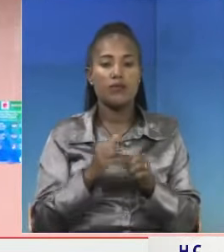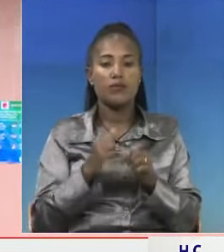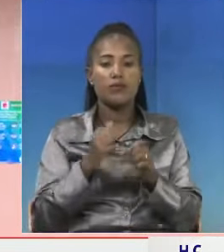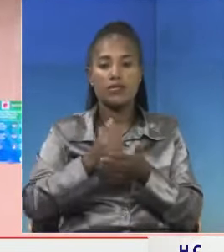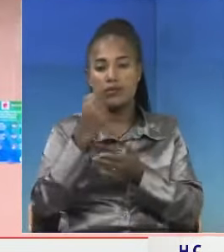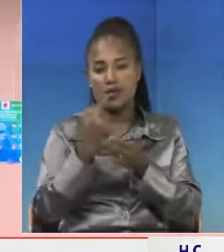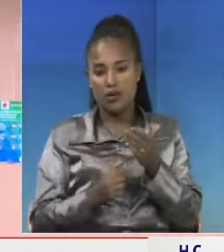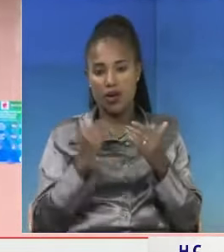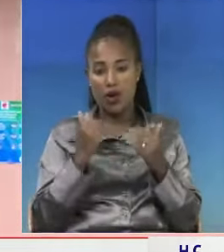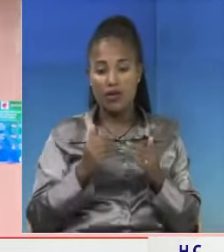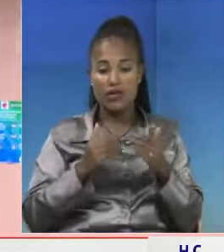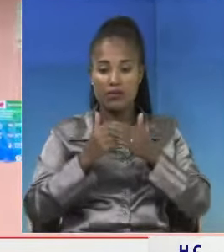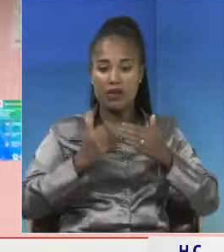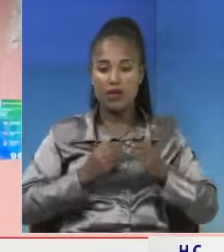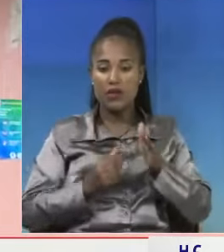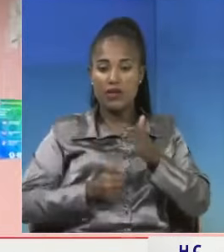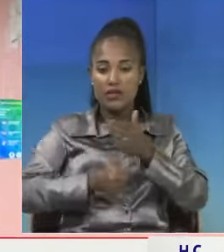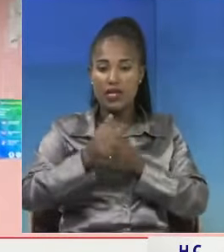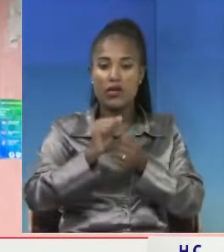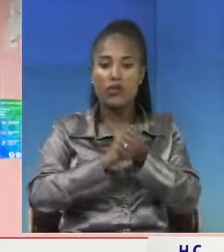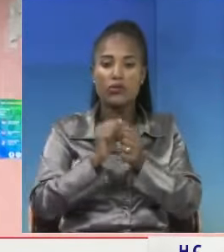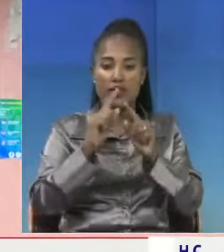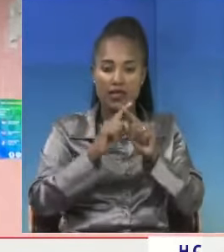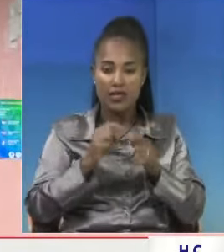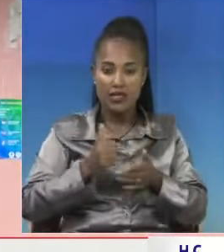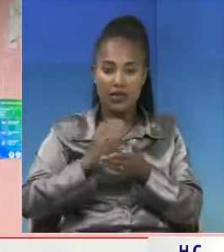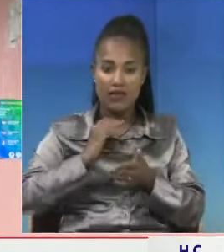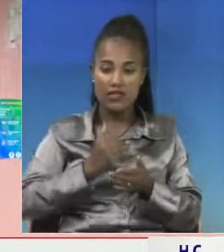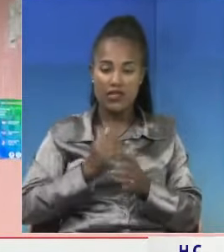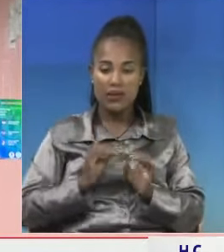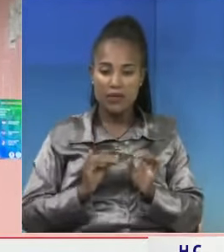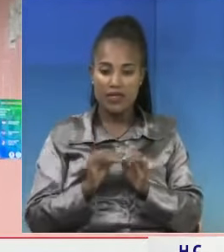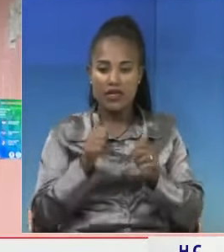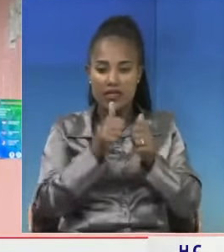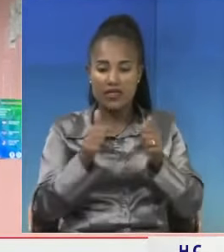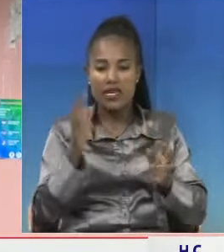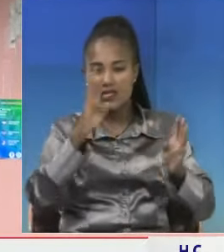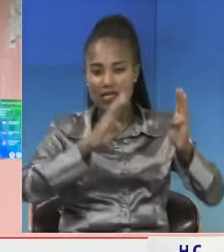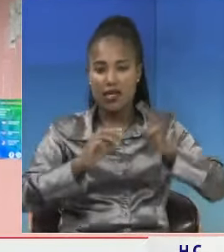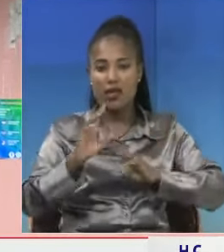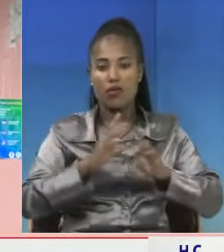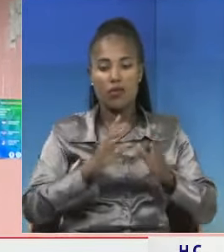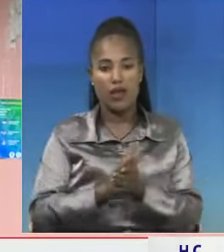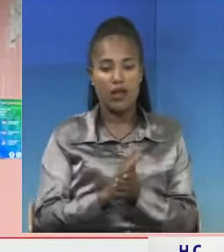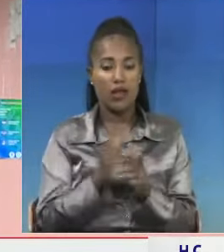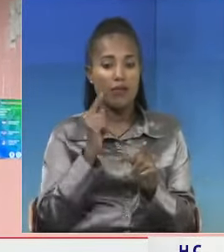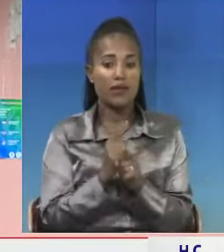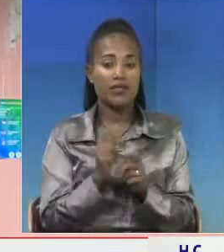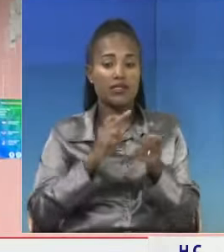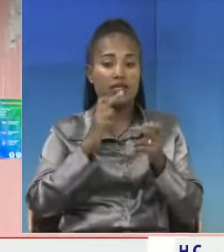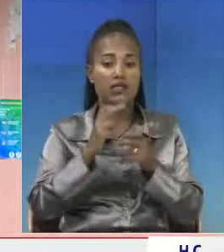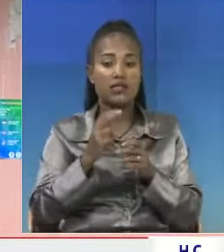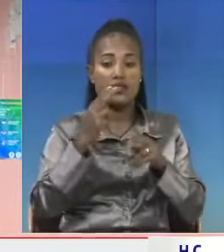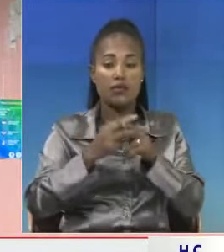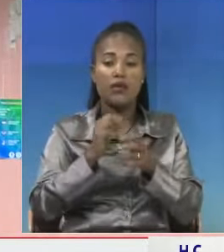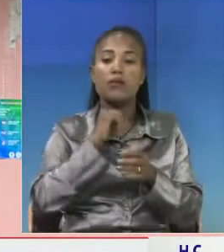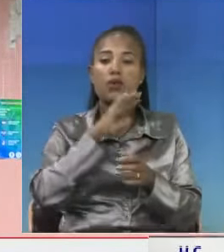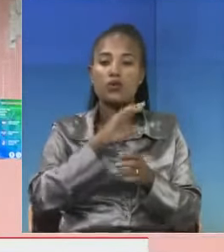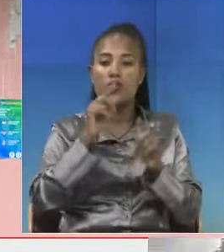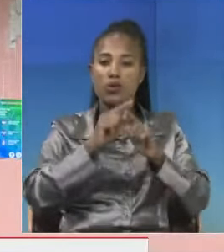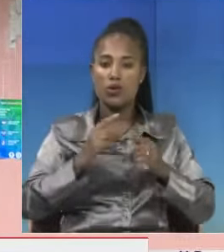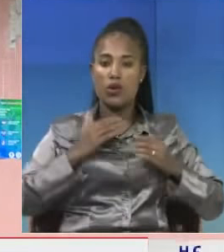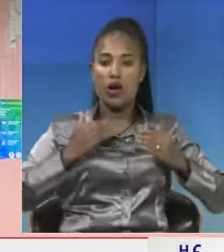ብቻ ነው። አሁን እየደረሰብን ያለው ጥቃትና ውድመት ግን ድጋፋችንን ለመቀጠል እጅግ አስቸጋሪ አድርጎብናል። በእርግጥ የድርጅታችን ስም ለማጉደፍ